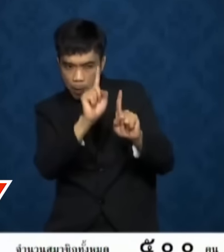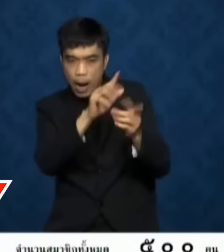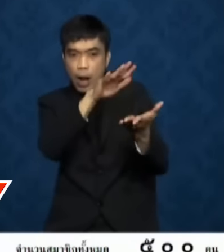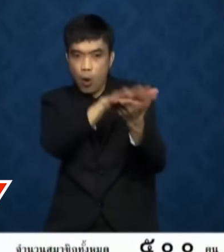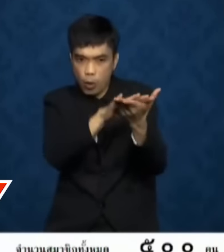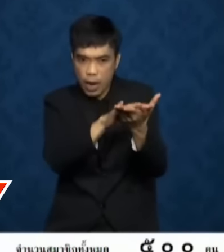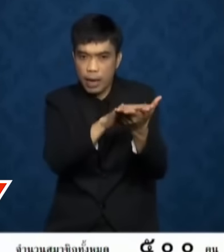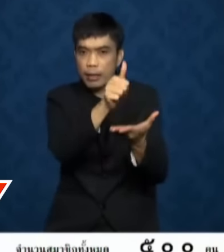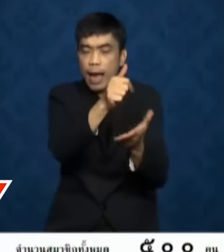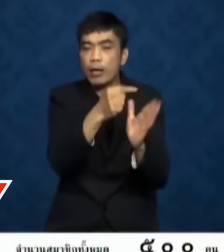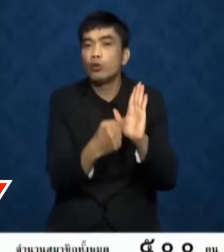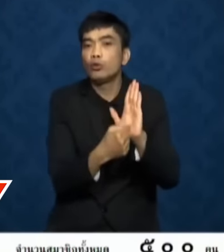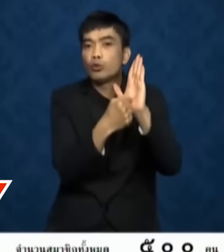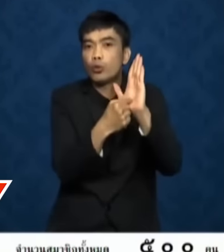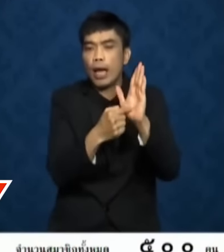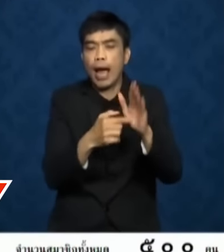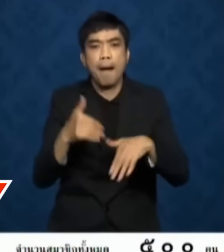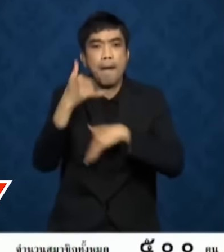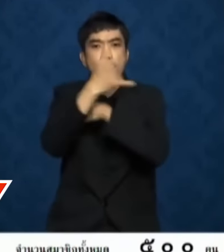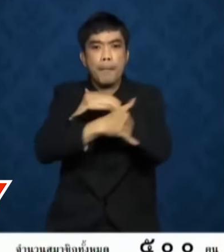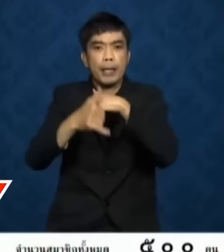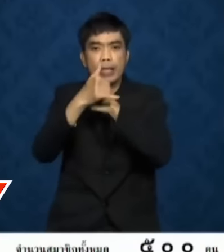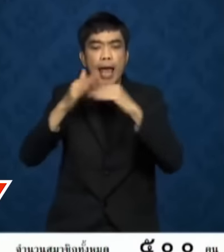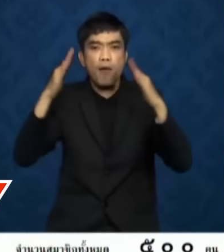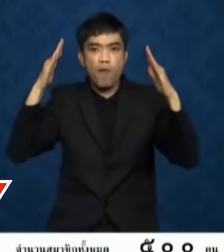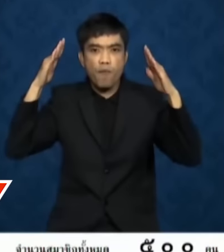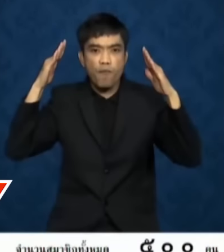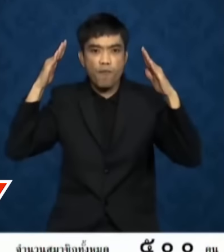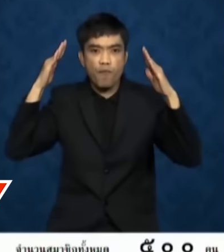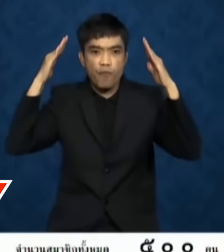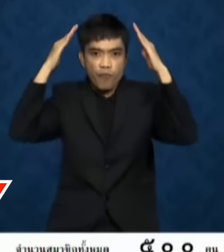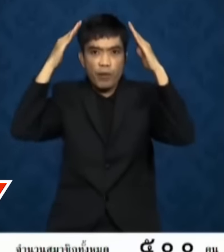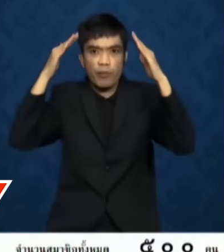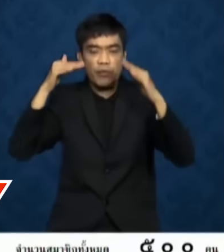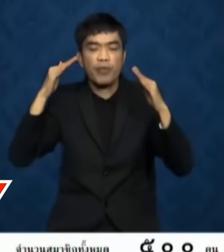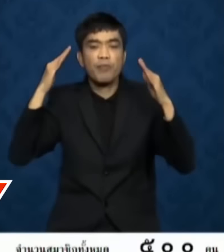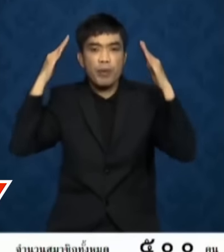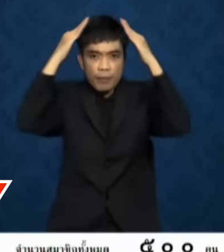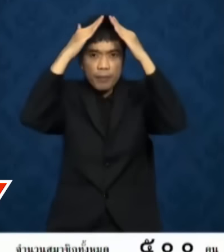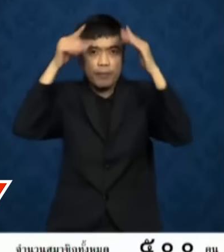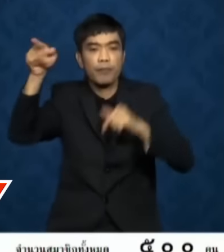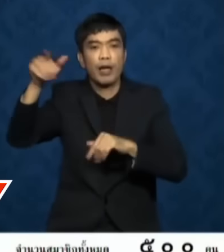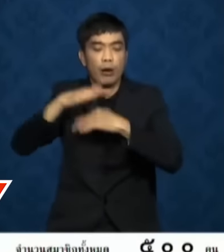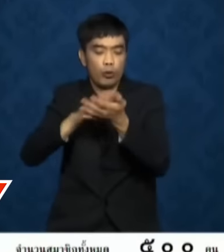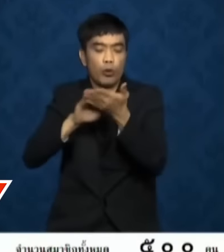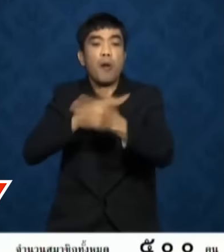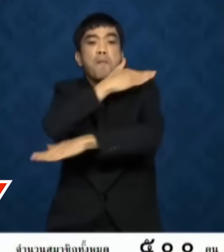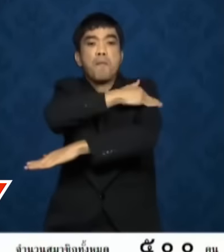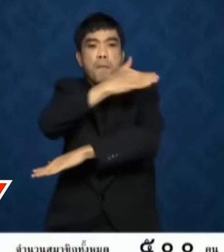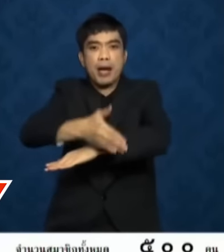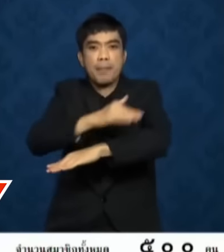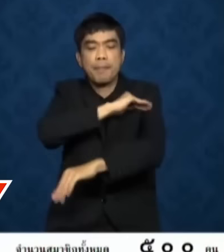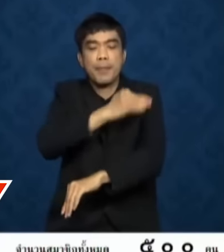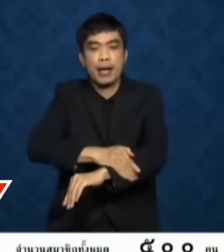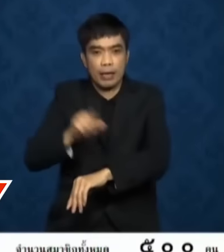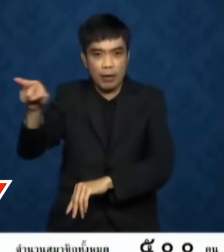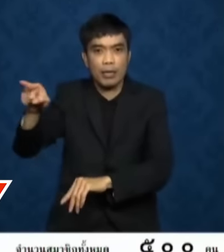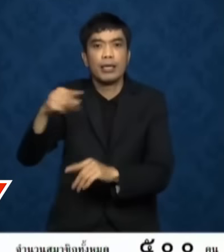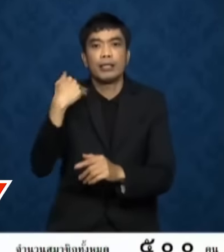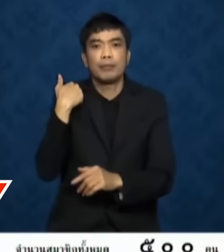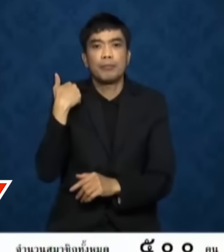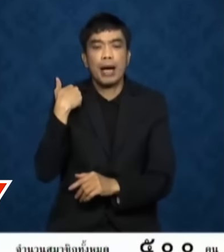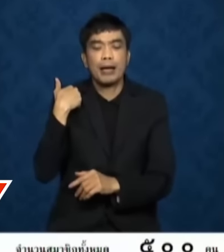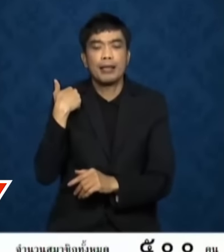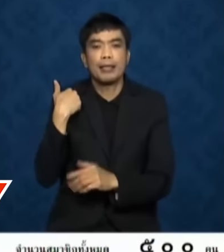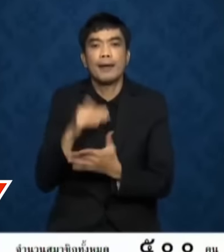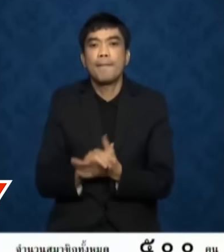า Check My School ที่ประเทศฟิลิปปินส์ครับที่เปิดโอกาสให้นักเรียนและประชาชนในพื้นที่นั้นมีเครื่องมือและข้อมูลในการตรวจสอบ